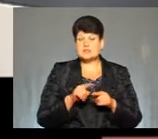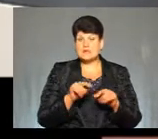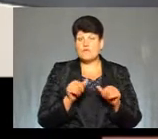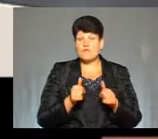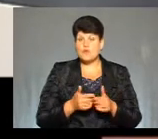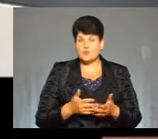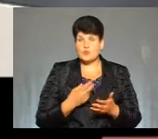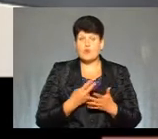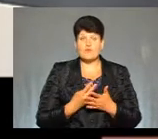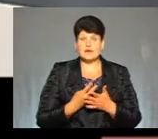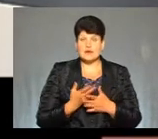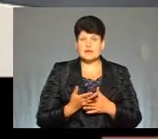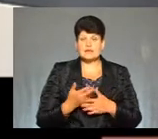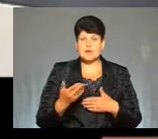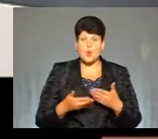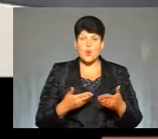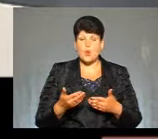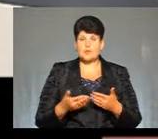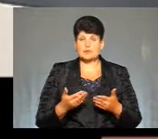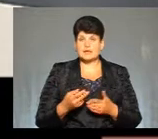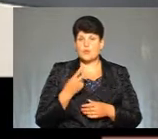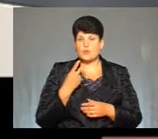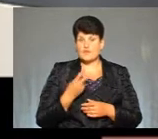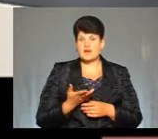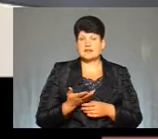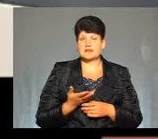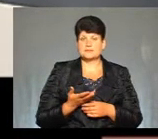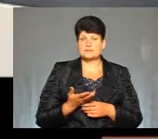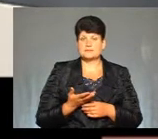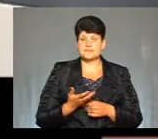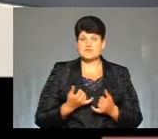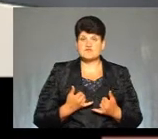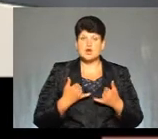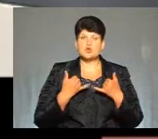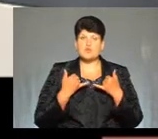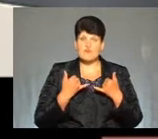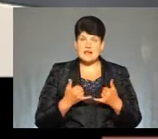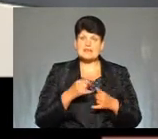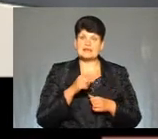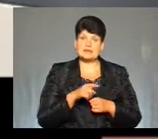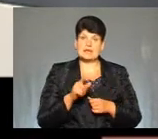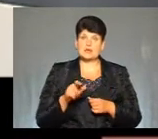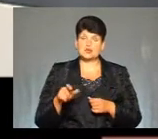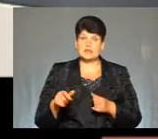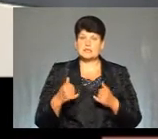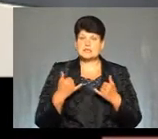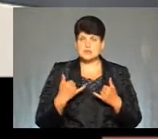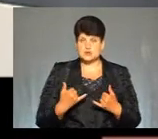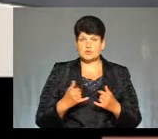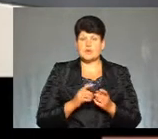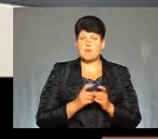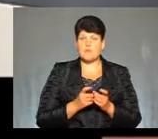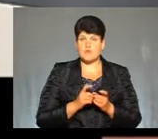вигляді такої ходи і у вигляді вшанування тих людей, які сьогодні